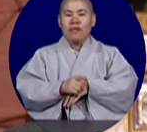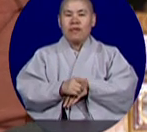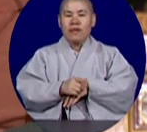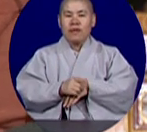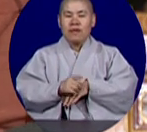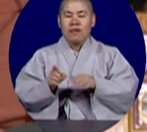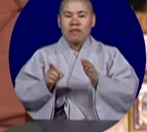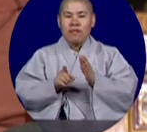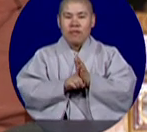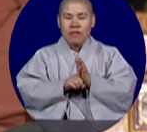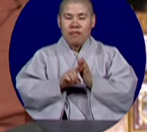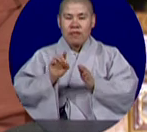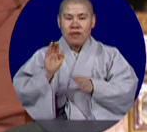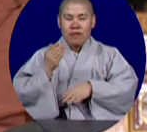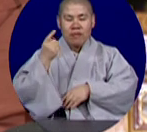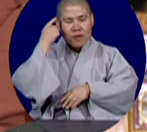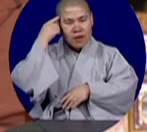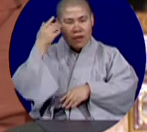이제 부처님인데요.